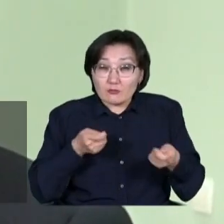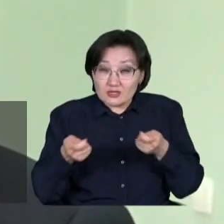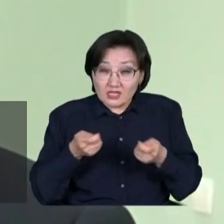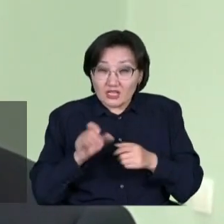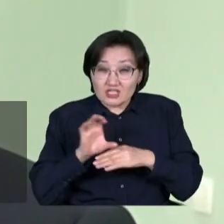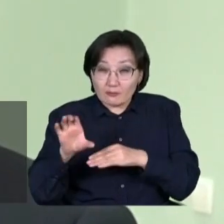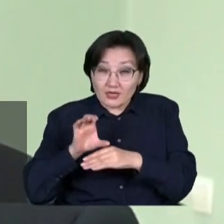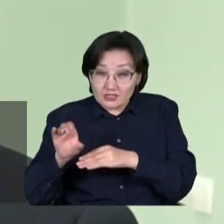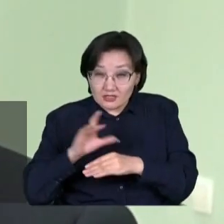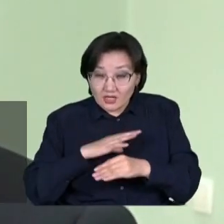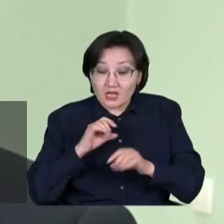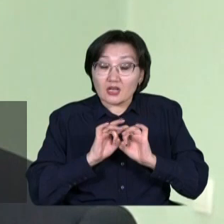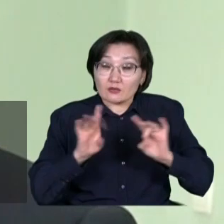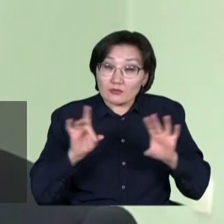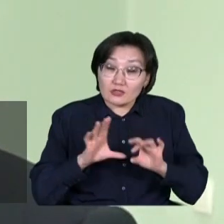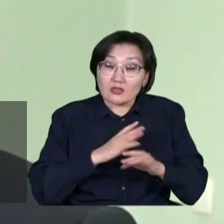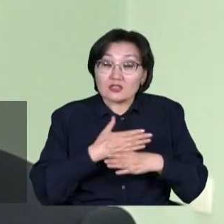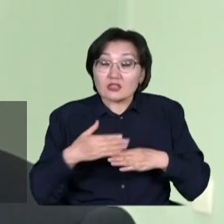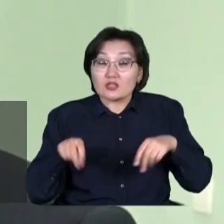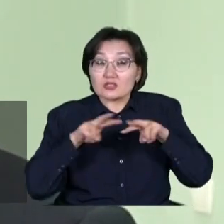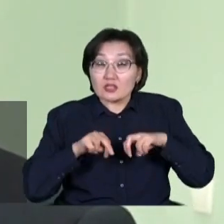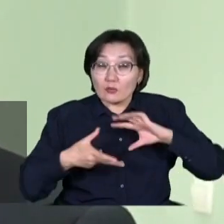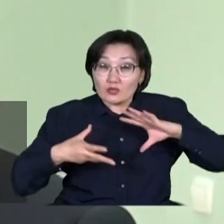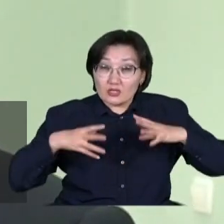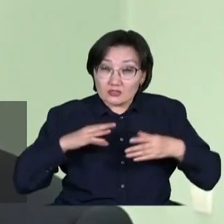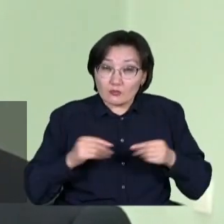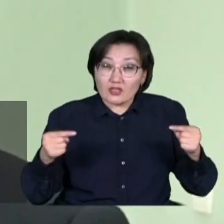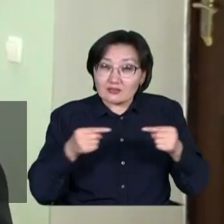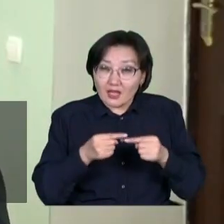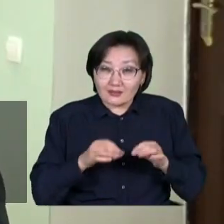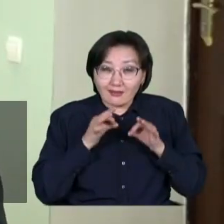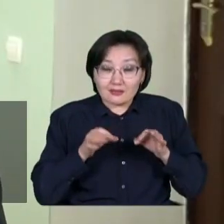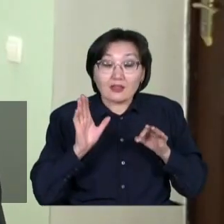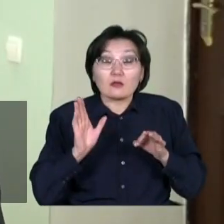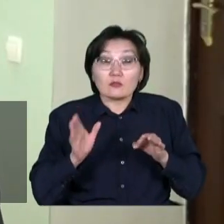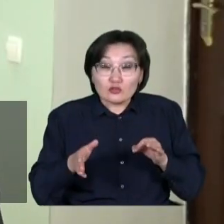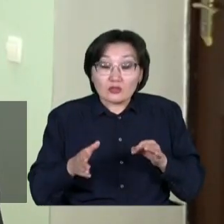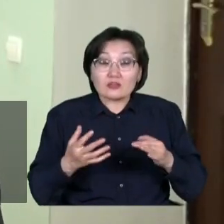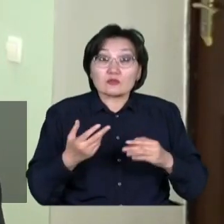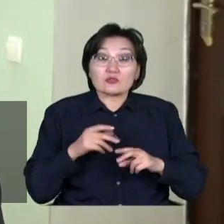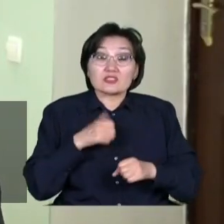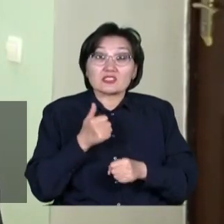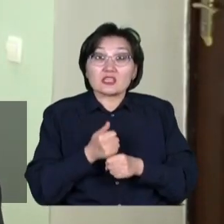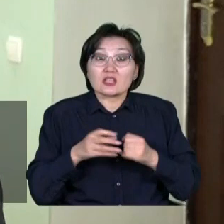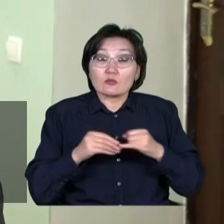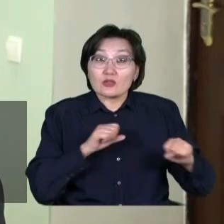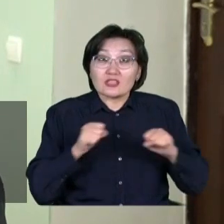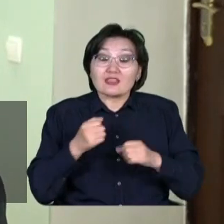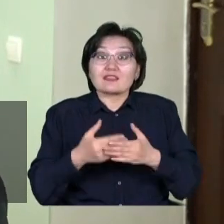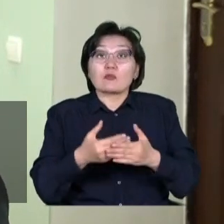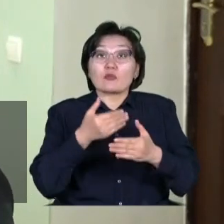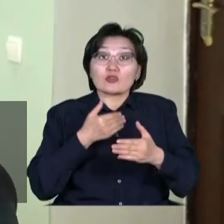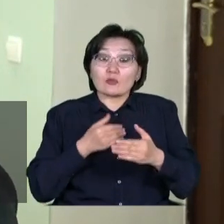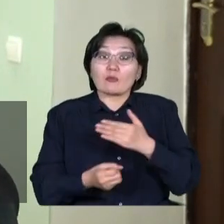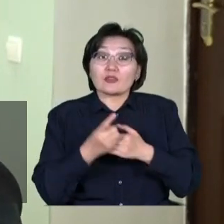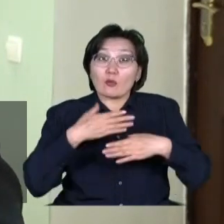жолданды, айтылды. Енді ары қарай тексерістің нәтижесі бойынша оны нақтылап айта аламын. Негізі бұл жаңағы жер сілкінісіне дейін болған.